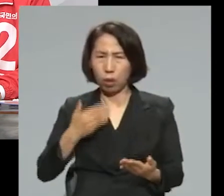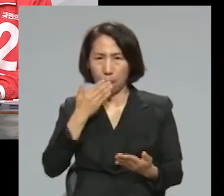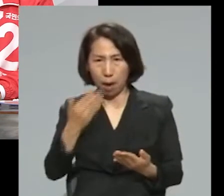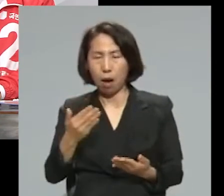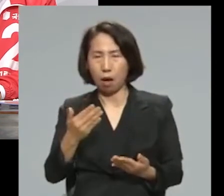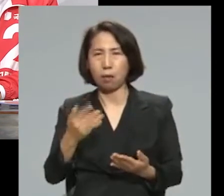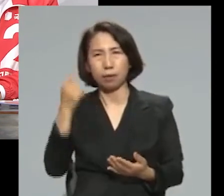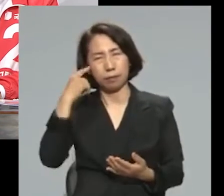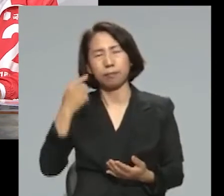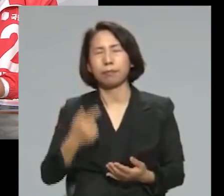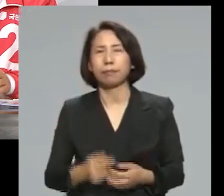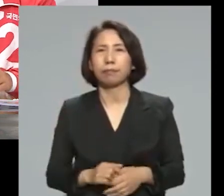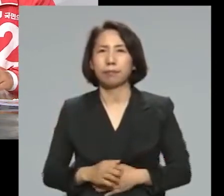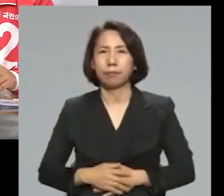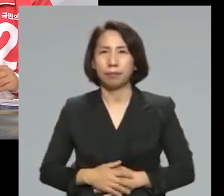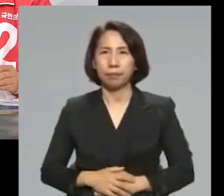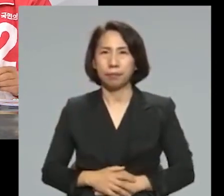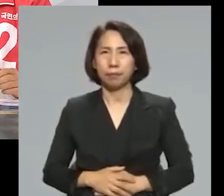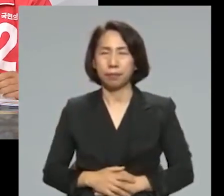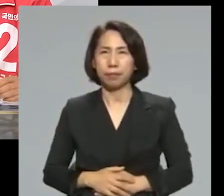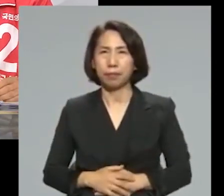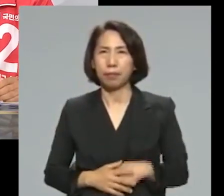합니다. 예.